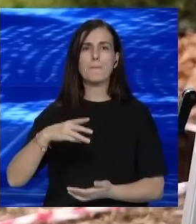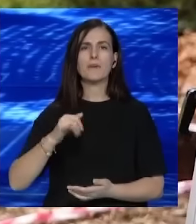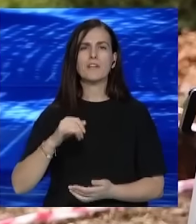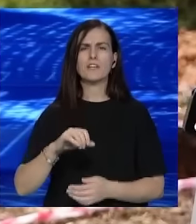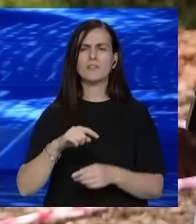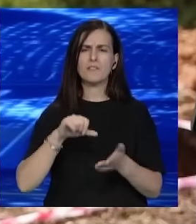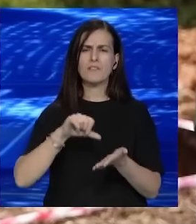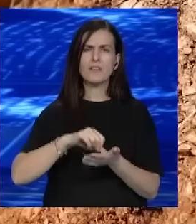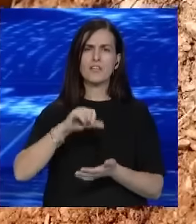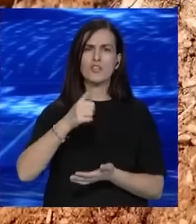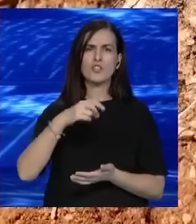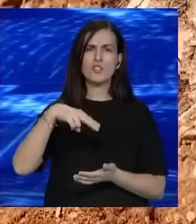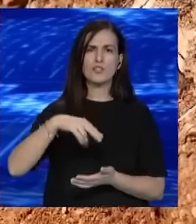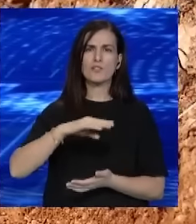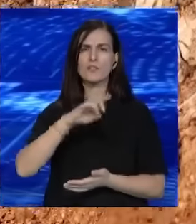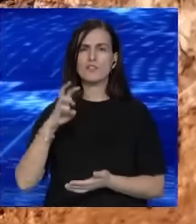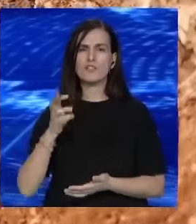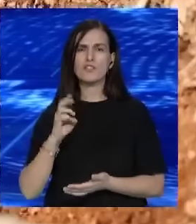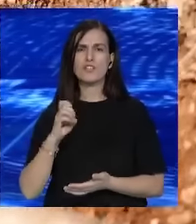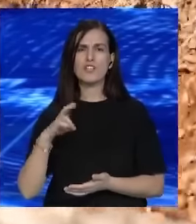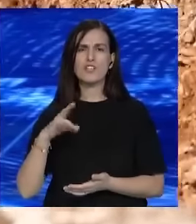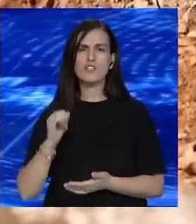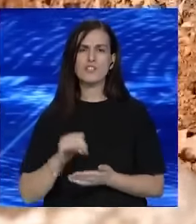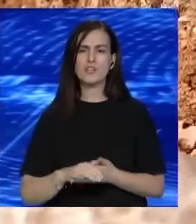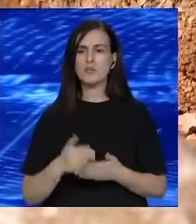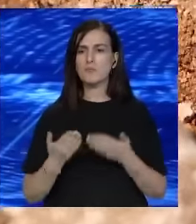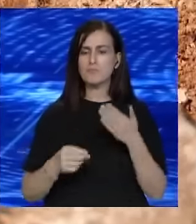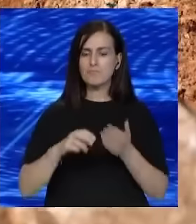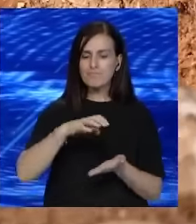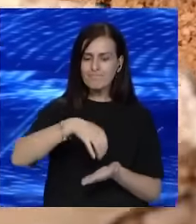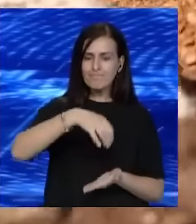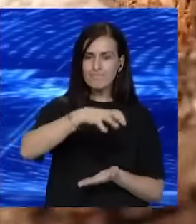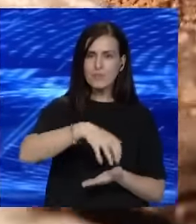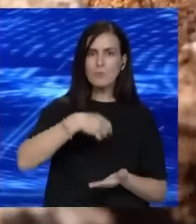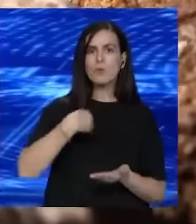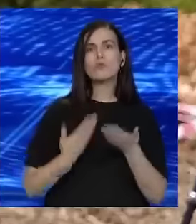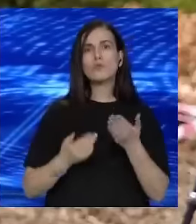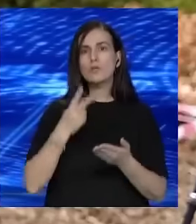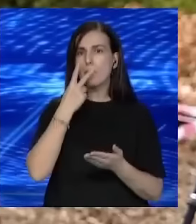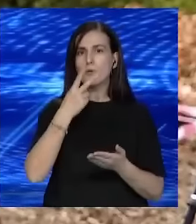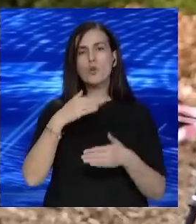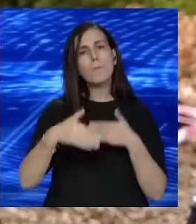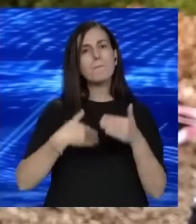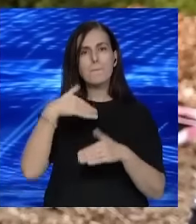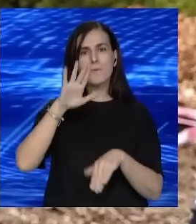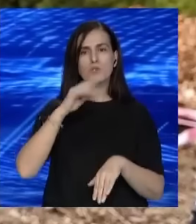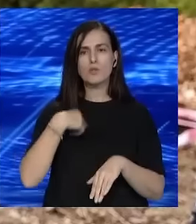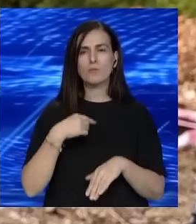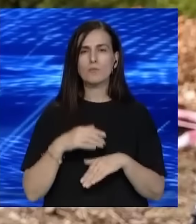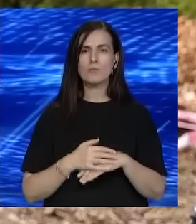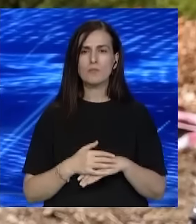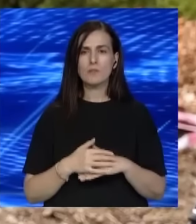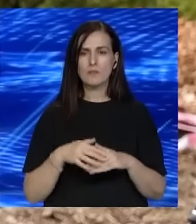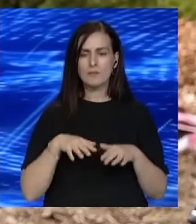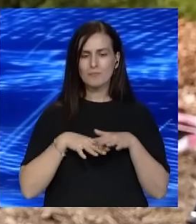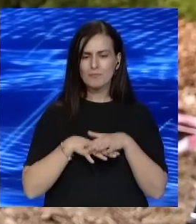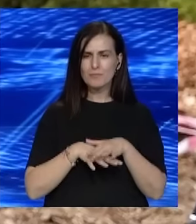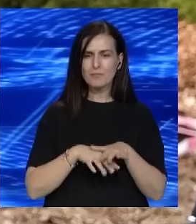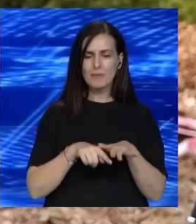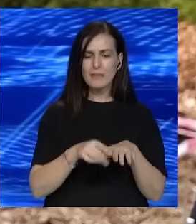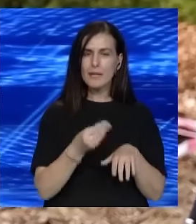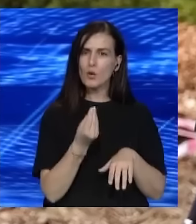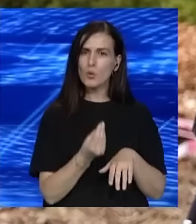janë zbuluar 5 varre, ama potenciali arkeologjik tregon se mund të ketë edhe të tjerë dhe gërmimet do të vazhdojnë. Në popullsinë e asaj kohe ka pasur të shtrirë